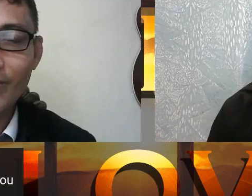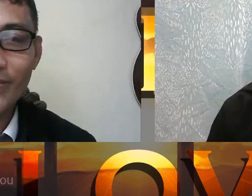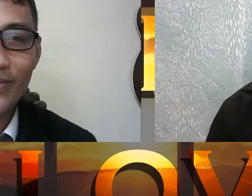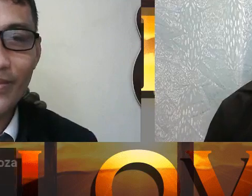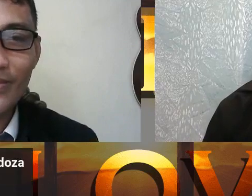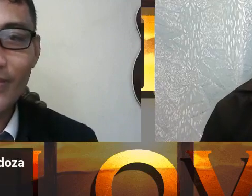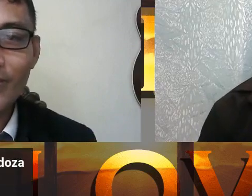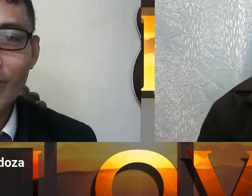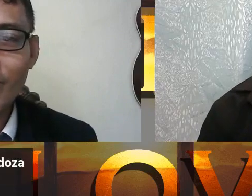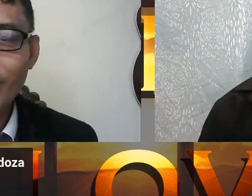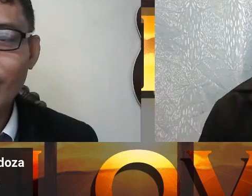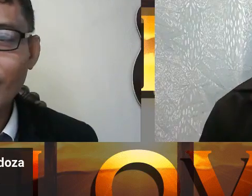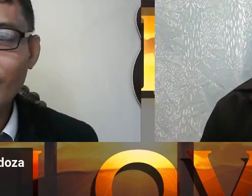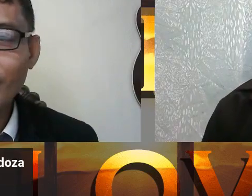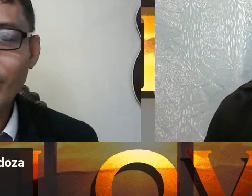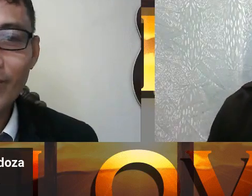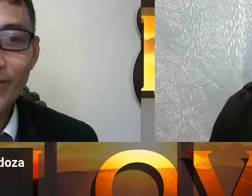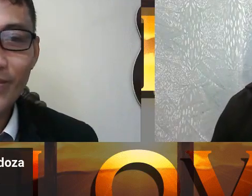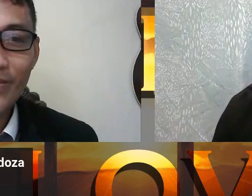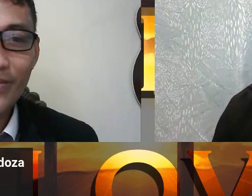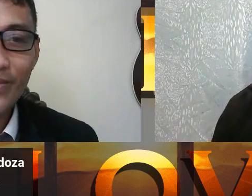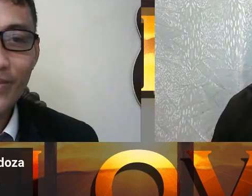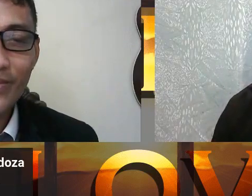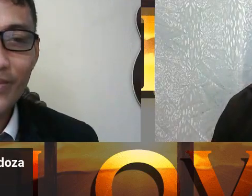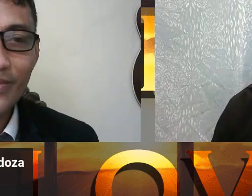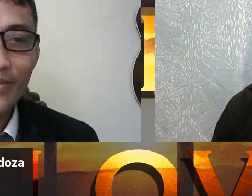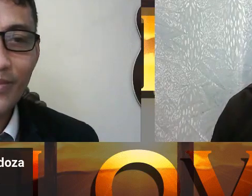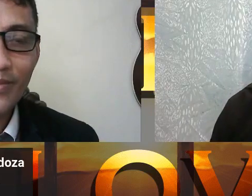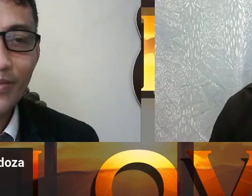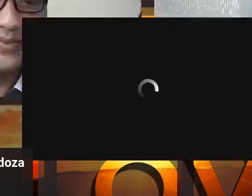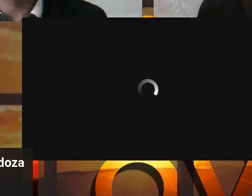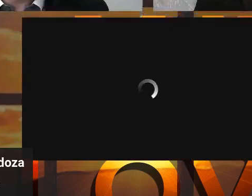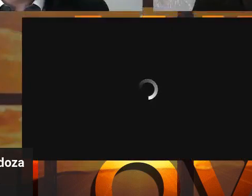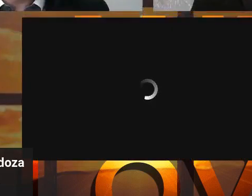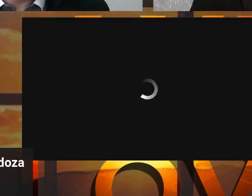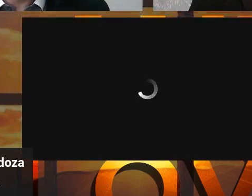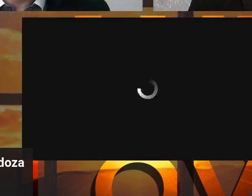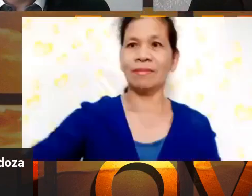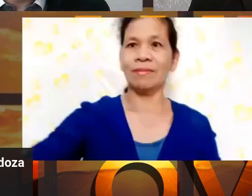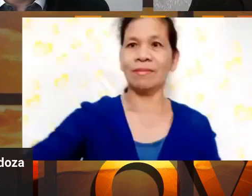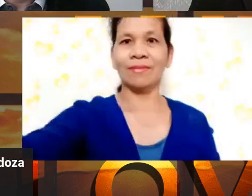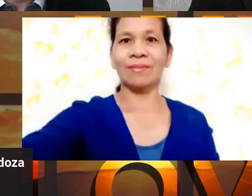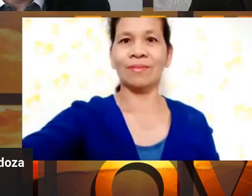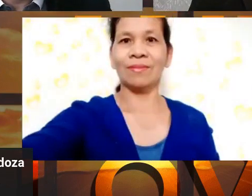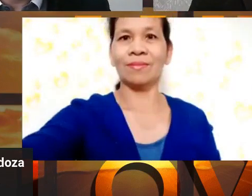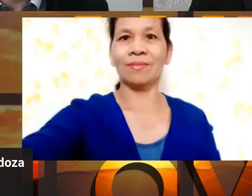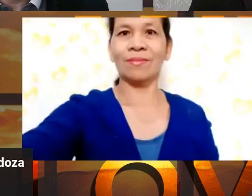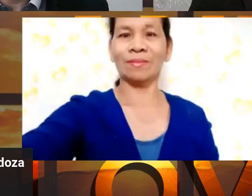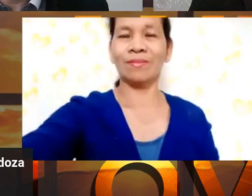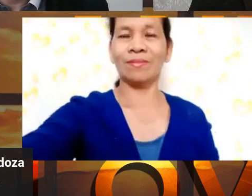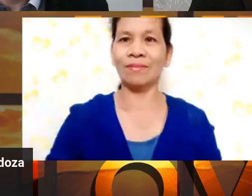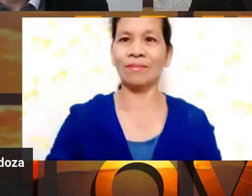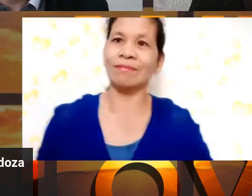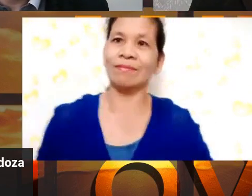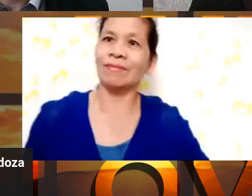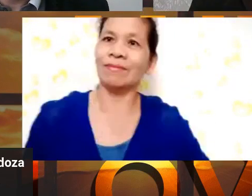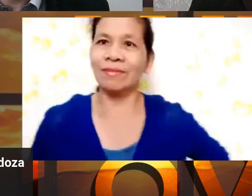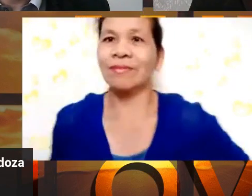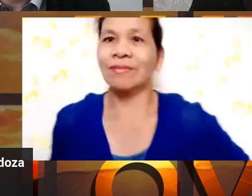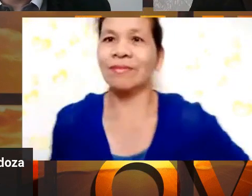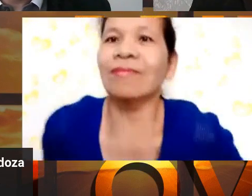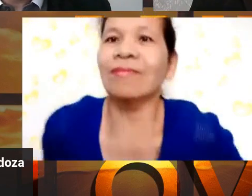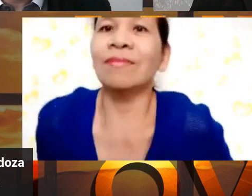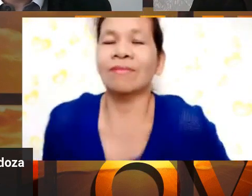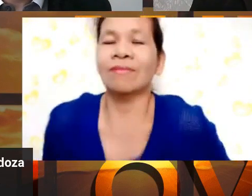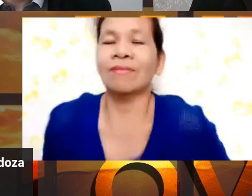mga kaibigang Dev. Welcome po natin Ma'am Lina Parducho. Good morning sa iyo, Ma'am. At kayo bumati rin sa ating mga